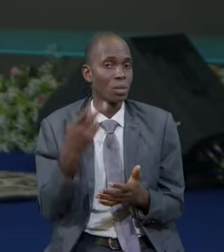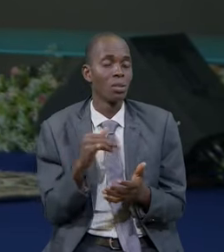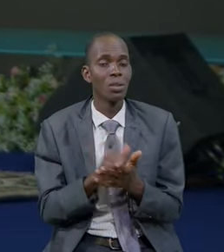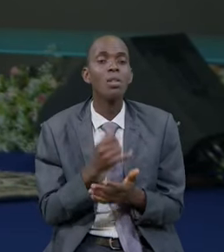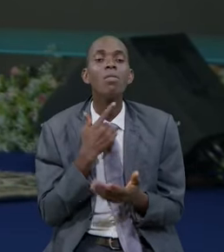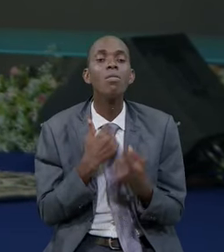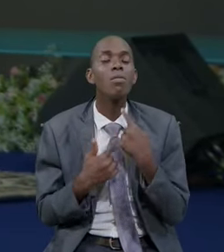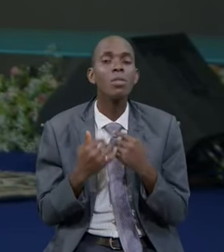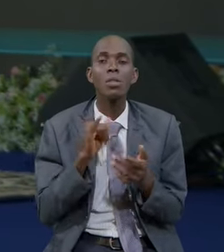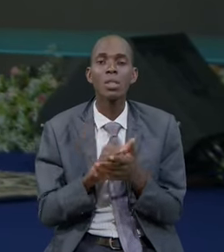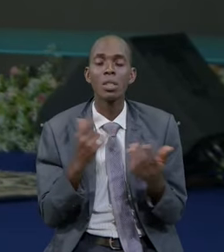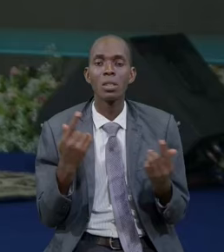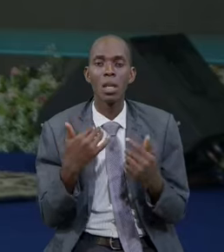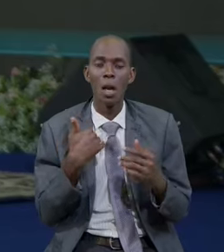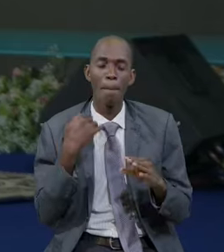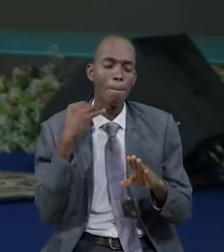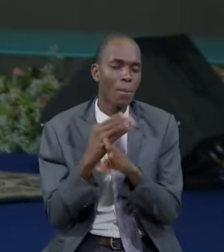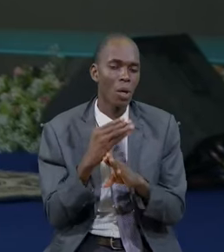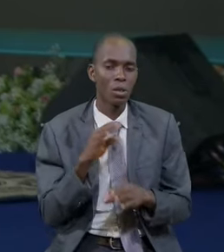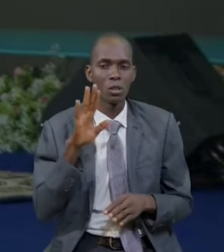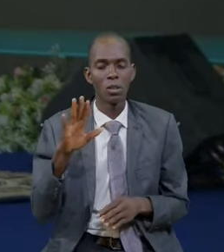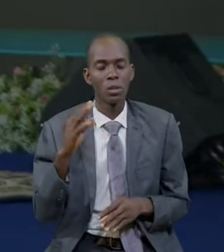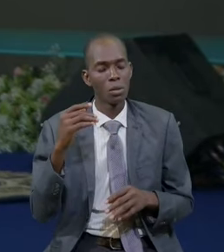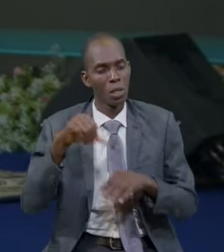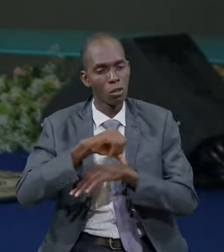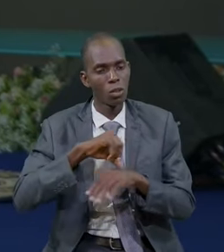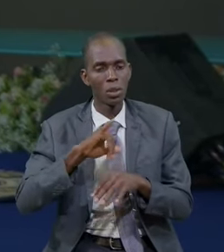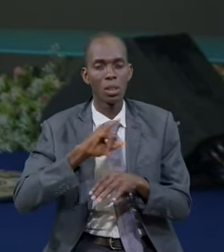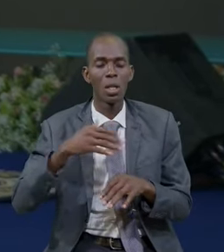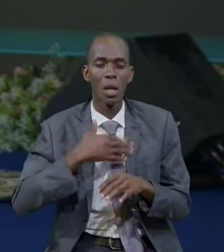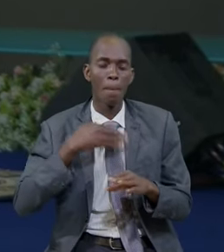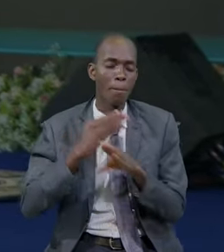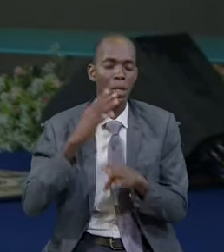Ils n'ont pas le caractère pour juger.